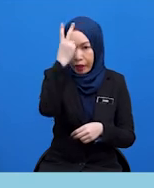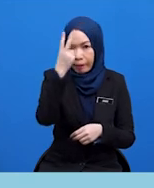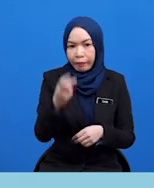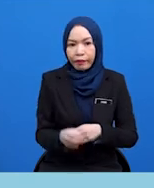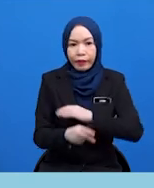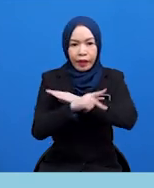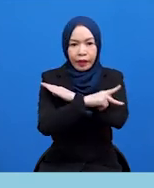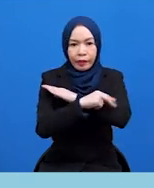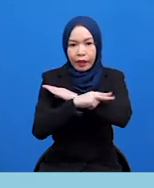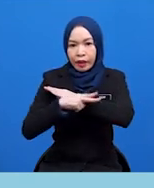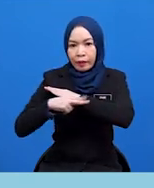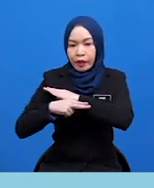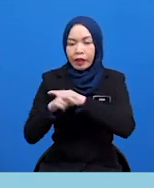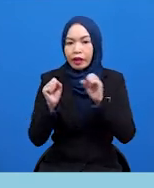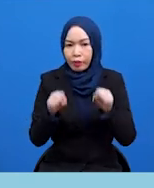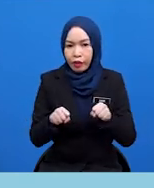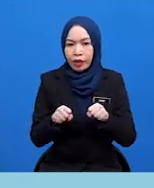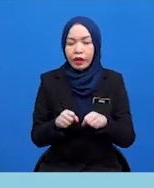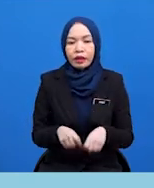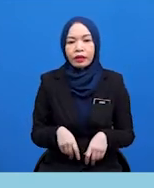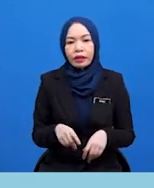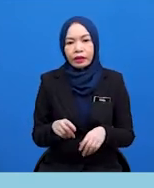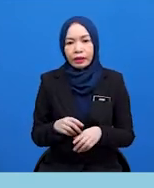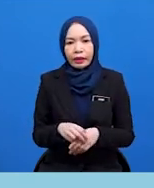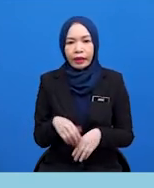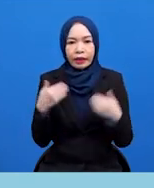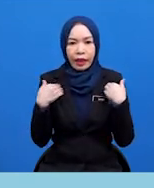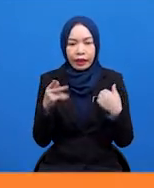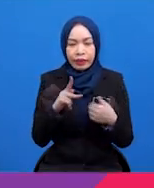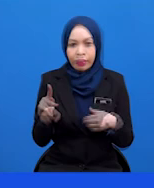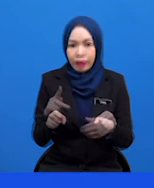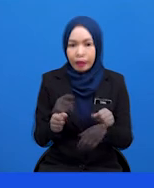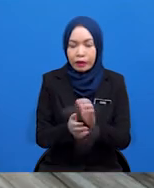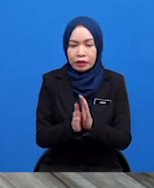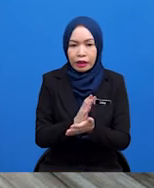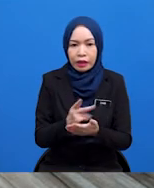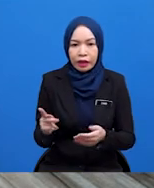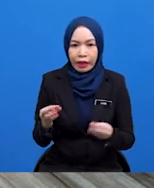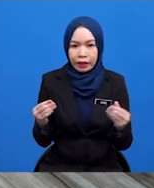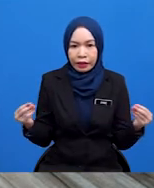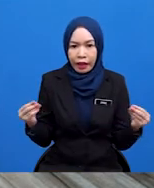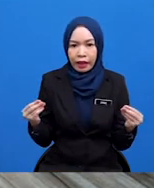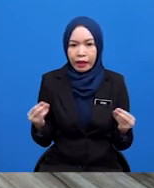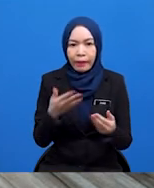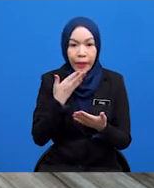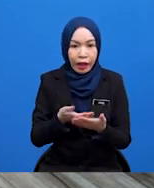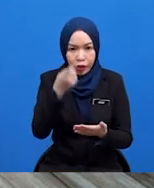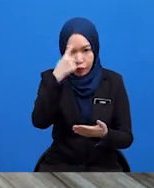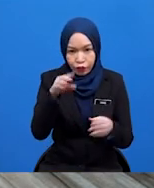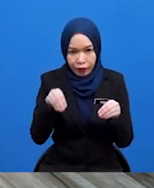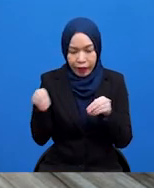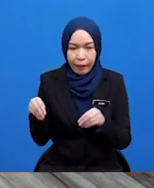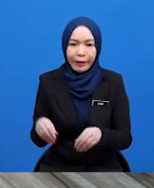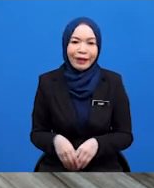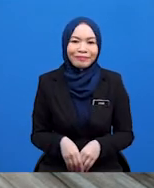dan getah yang dikenali sebagai ladang integrasi. Baiklah para pelajar sekalian, sekian